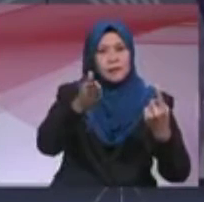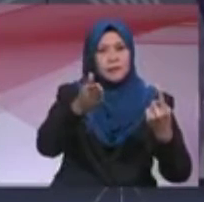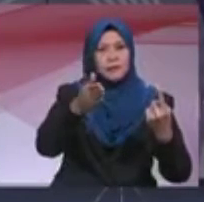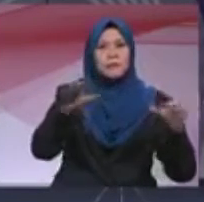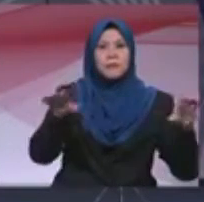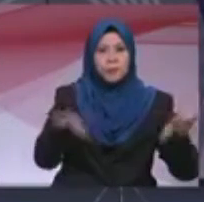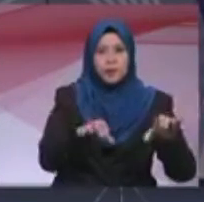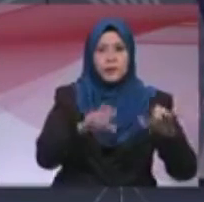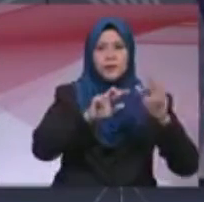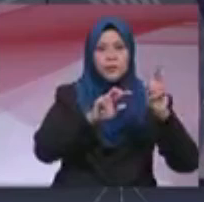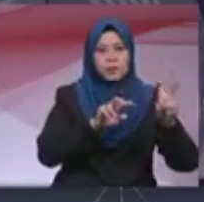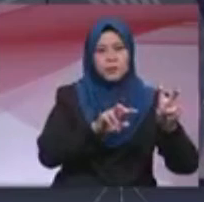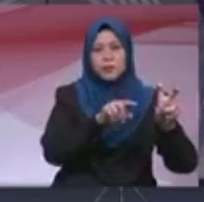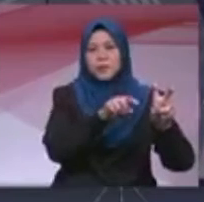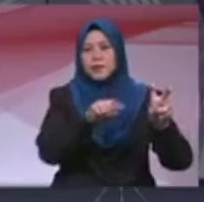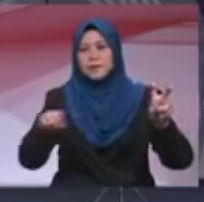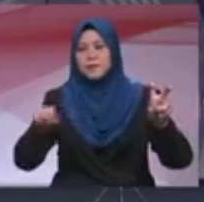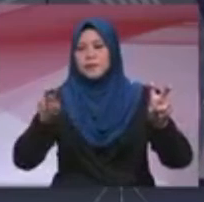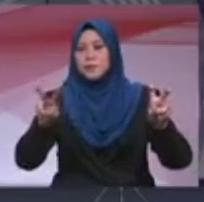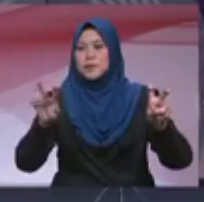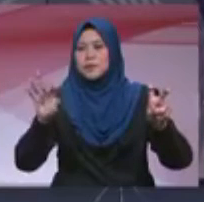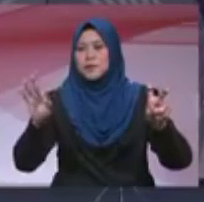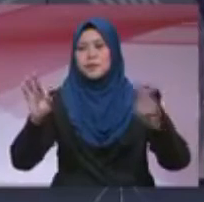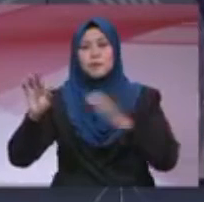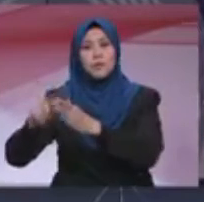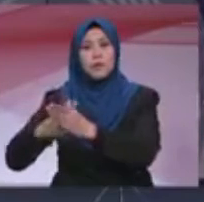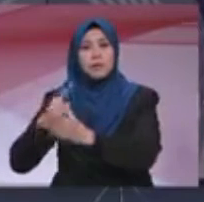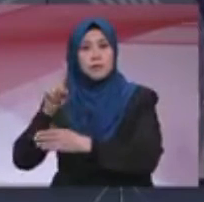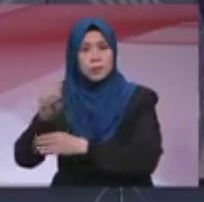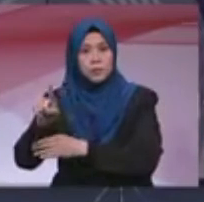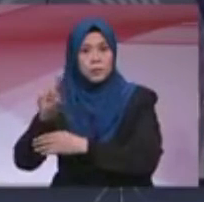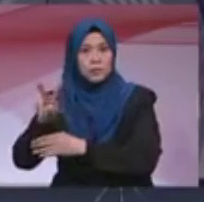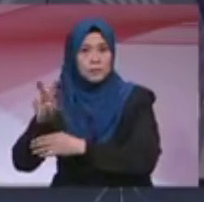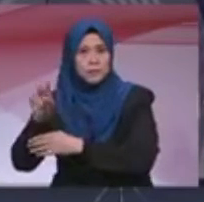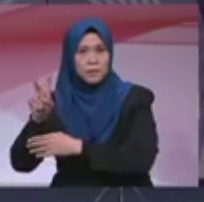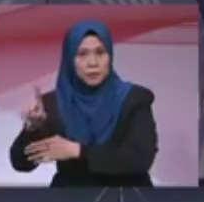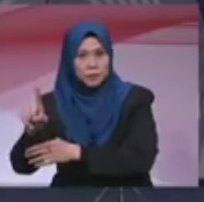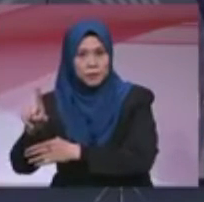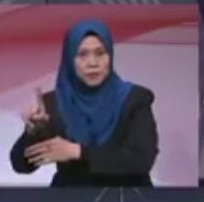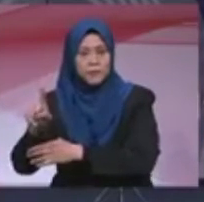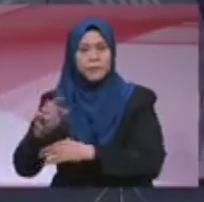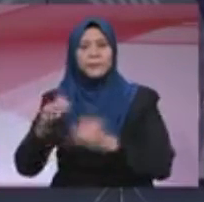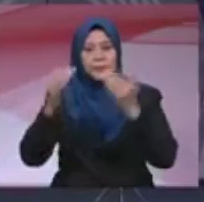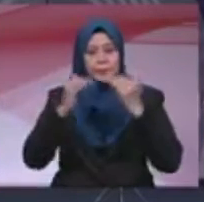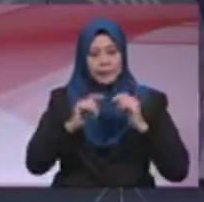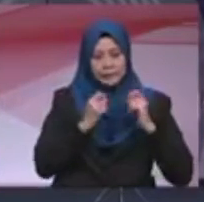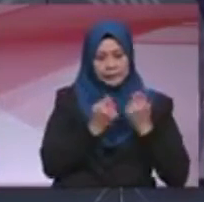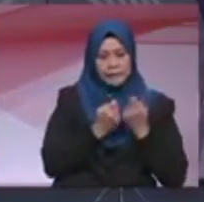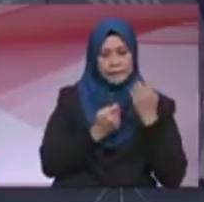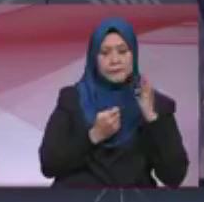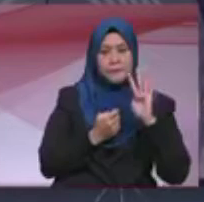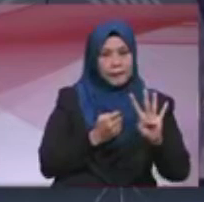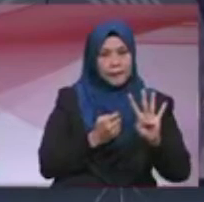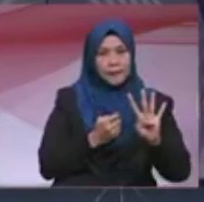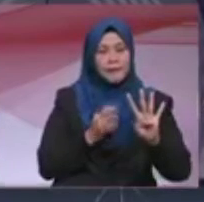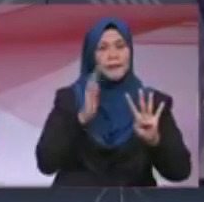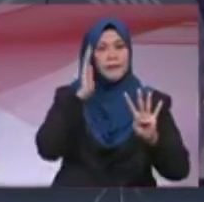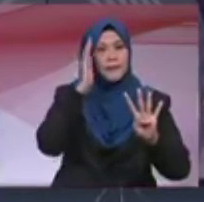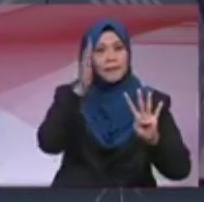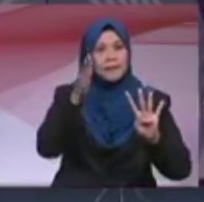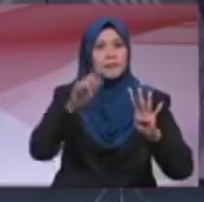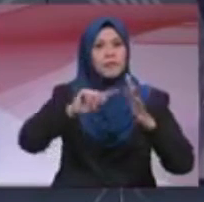antara 20 hingga 29 Januari 2021, maka dan untuk tingkatan 4 akan diadakan